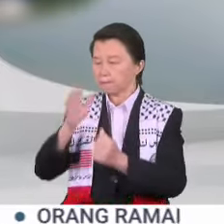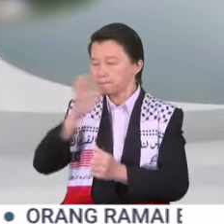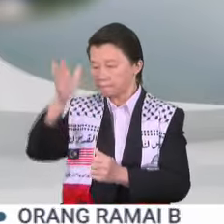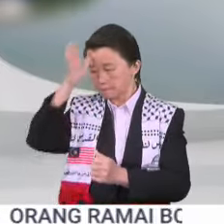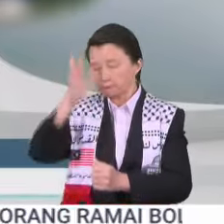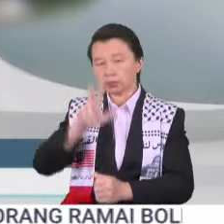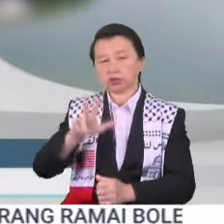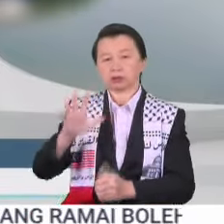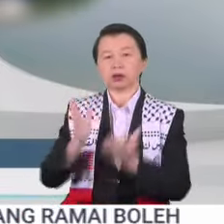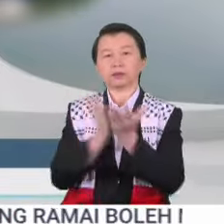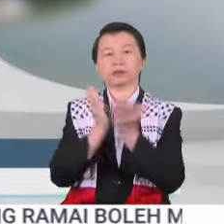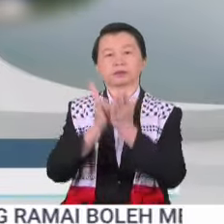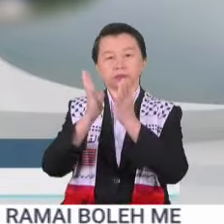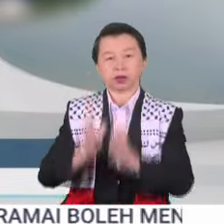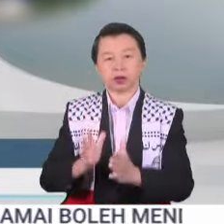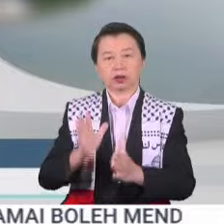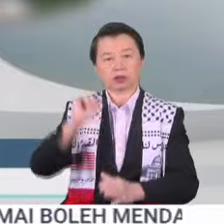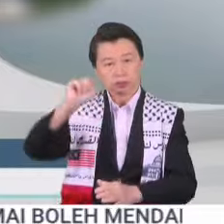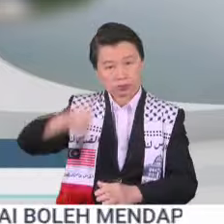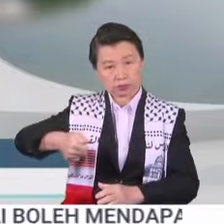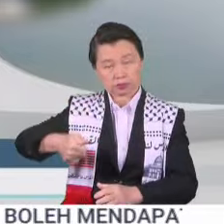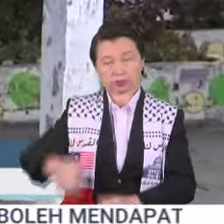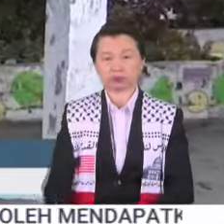bapa 35 pelajar terlibat esok.